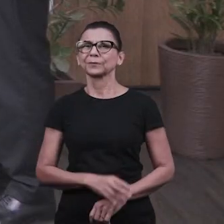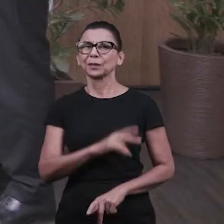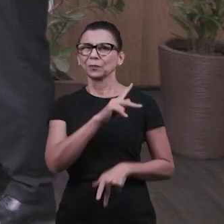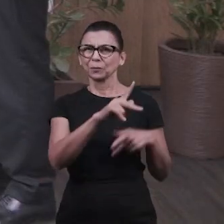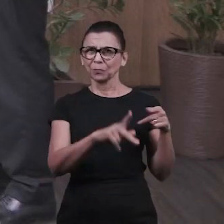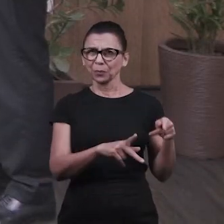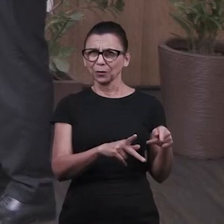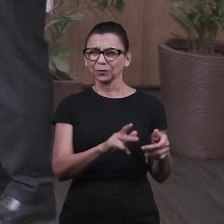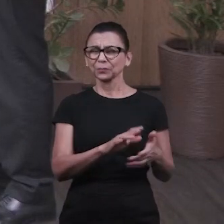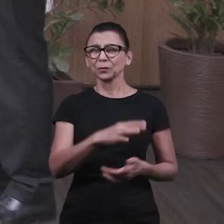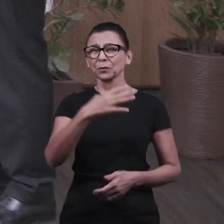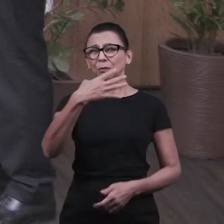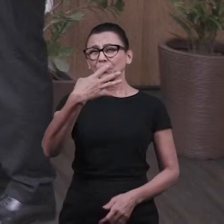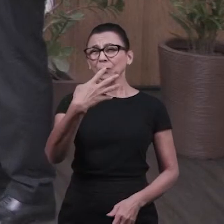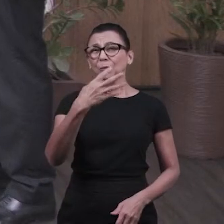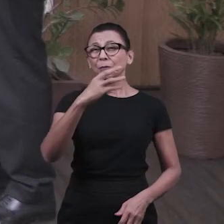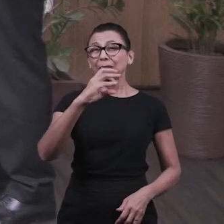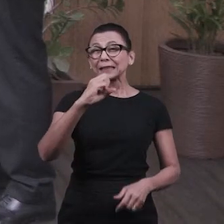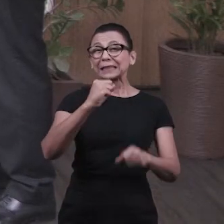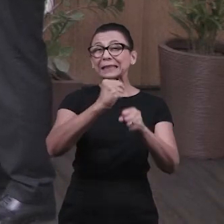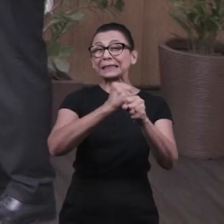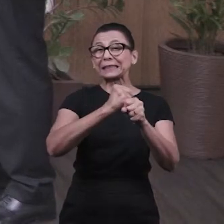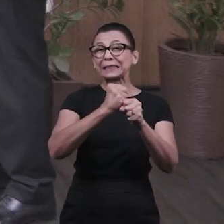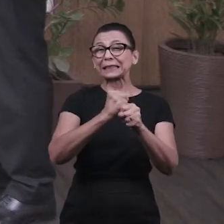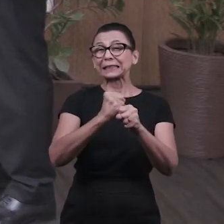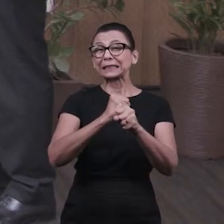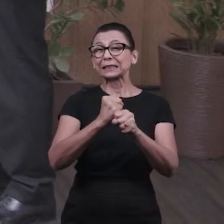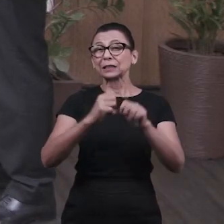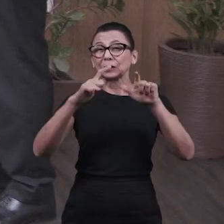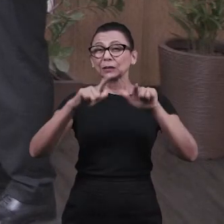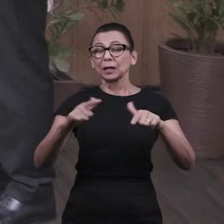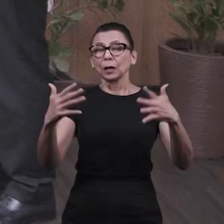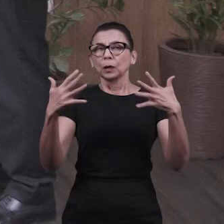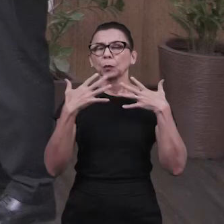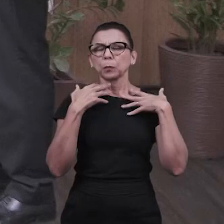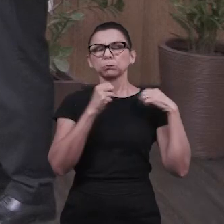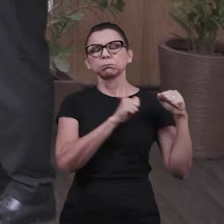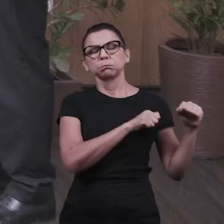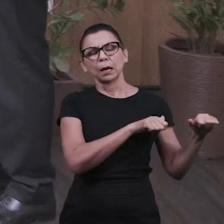vers 40 ans par ce désert jusqu'à la rentrée de Canaan,